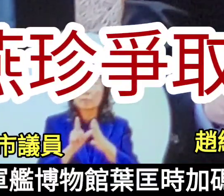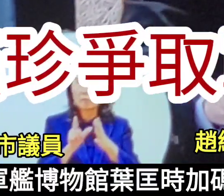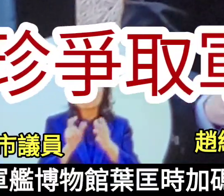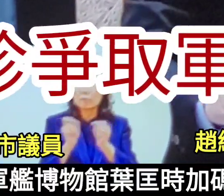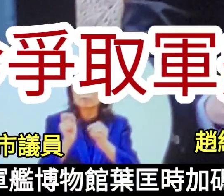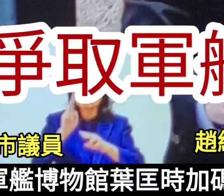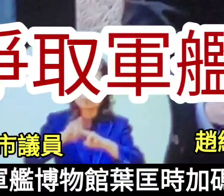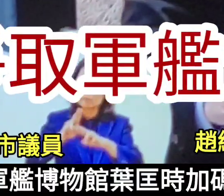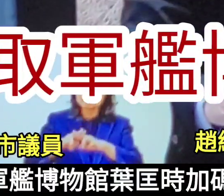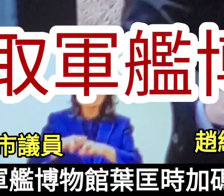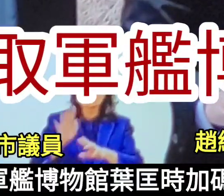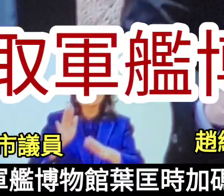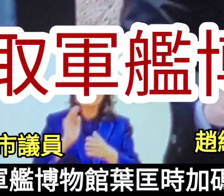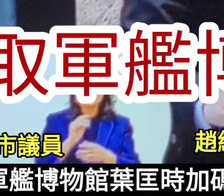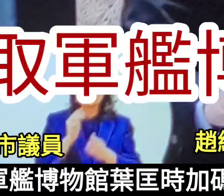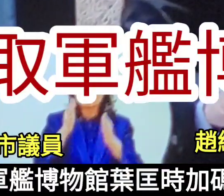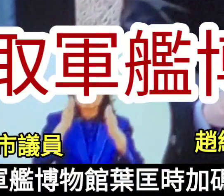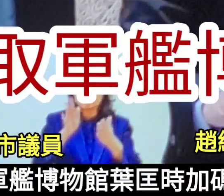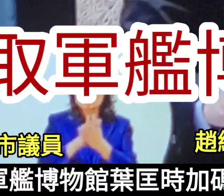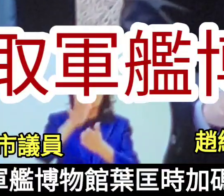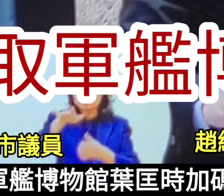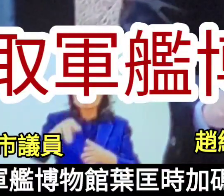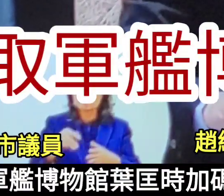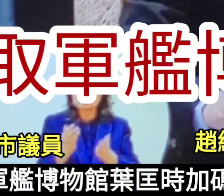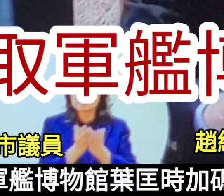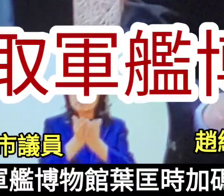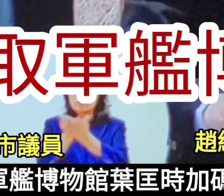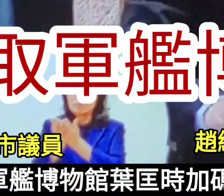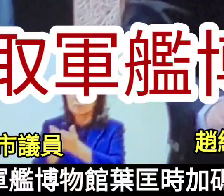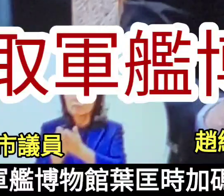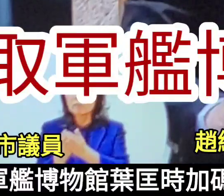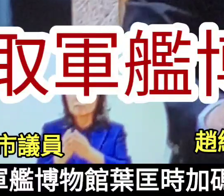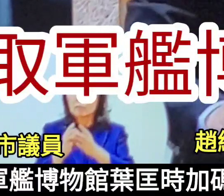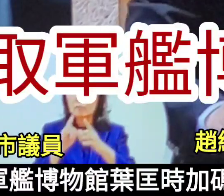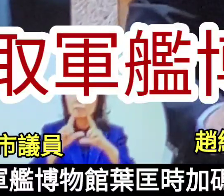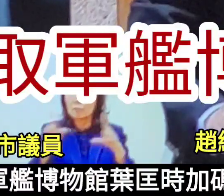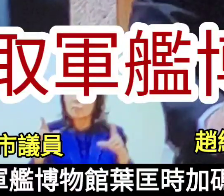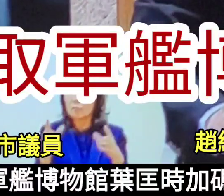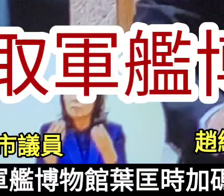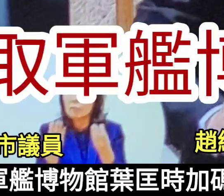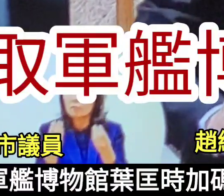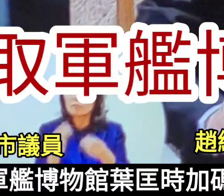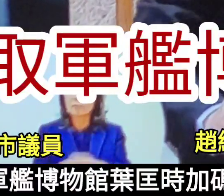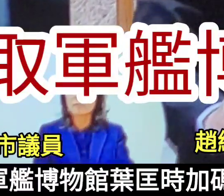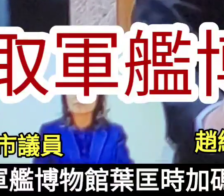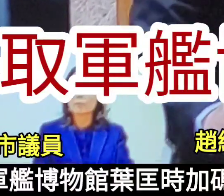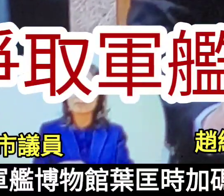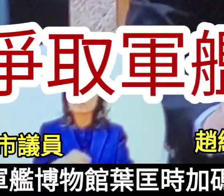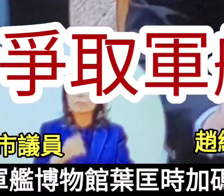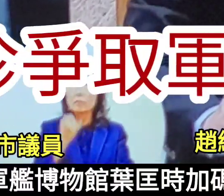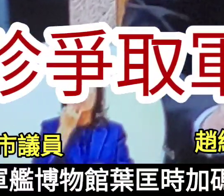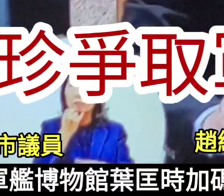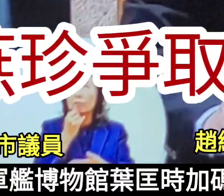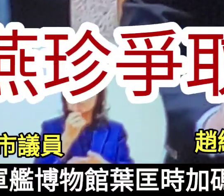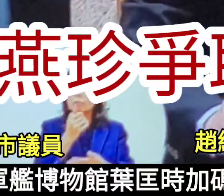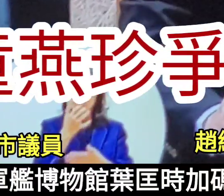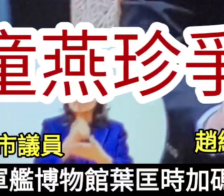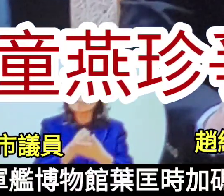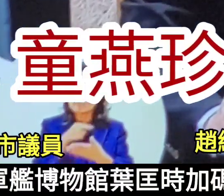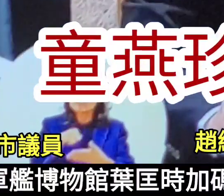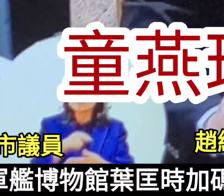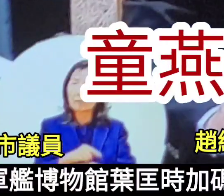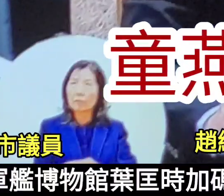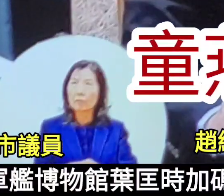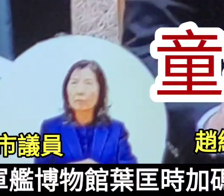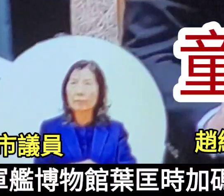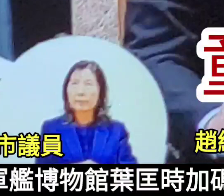是我觉得对于未来。因为这些船并不算大，那是不是一定停留？就像您刚才讲，是不是